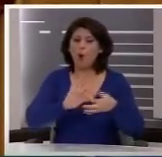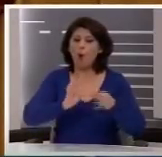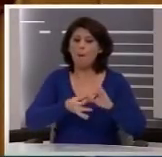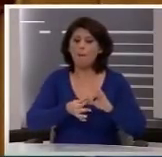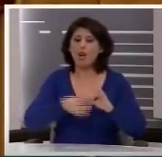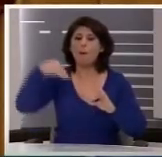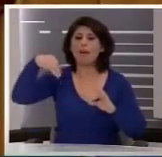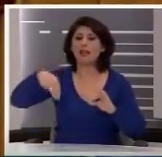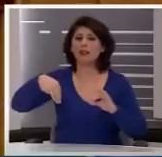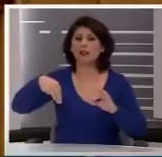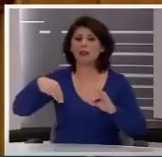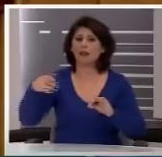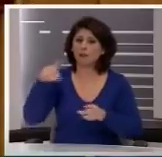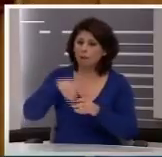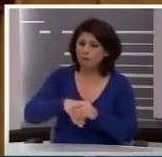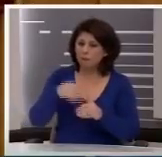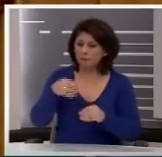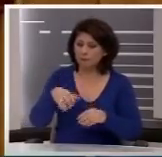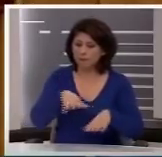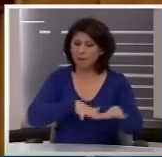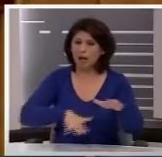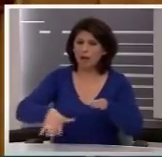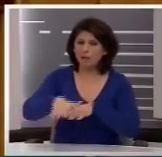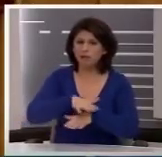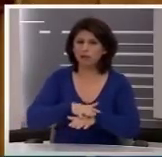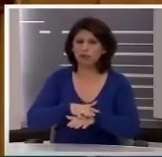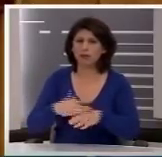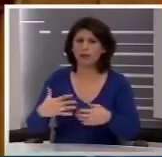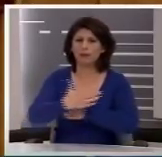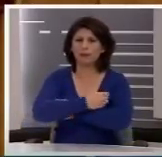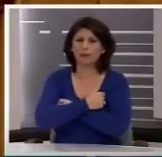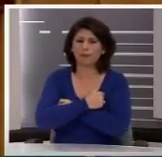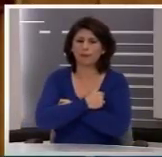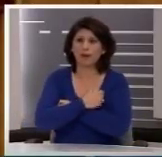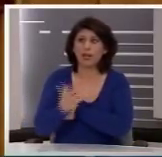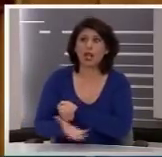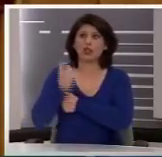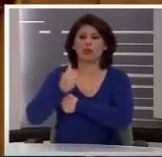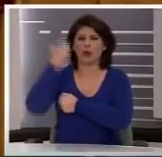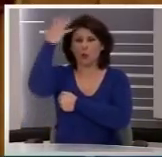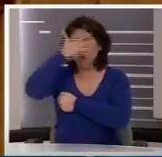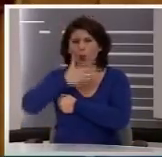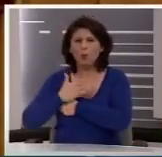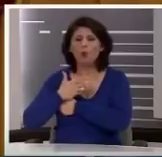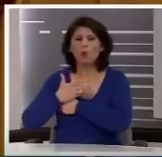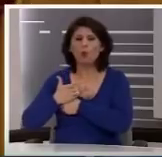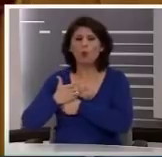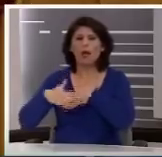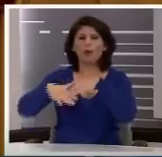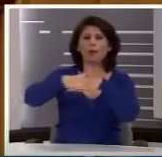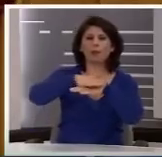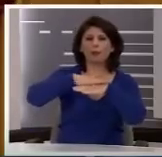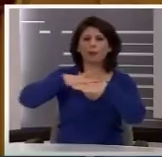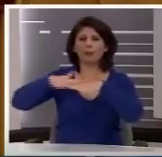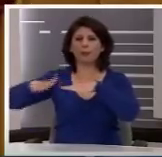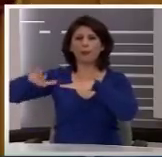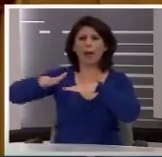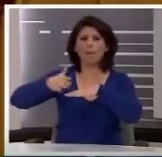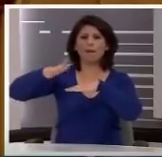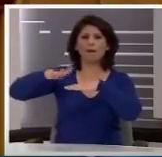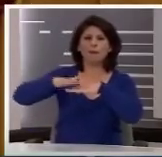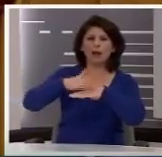Οι φερόμενοι, ο συμπλεκόμενοι και τα κόμματά τους αγκάλιασαν το σωσίβιο της κουκούλας για να επιπλέψουν στην επικοινωνιακή καθημερινότητα. Όμως